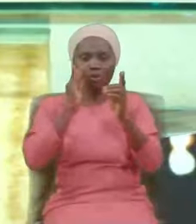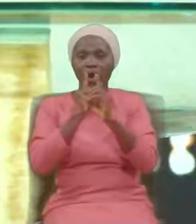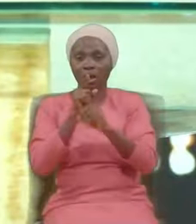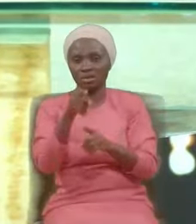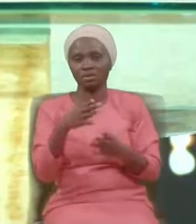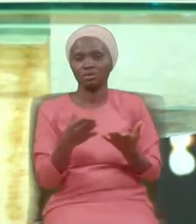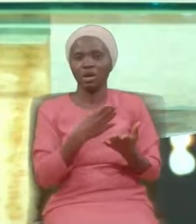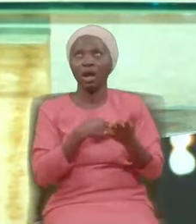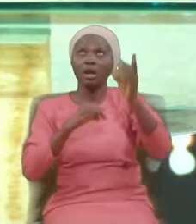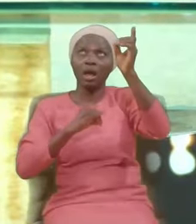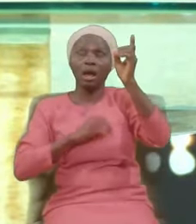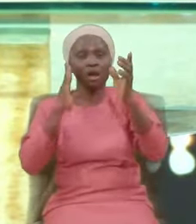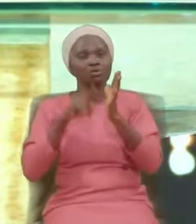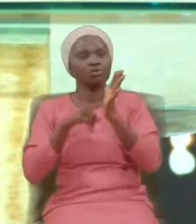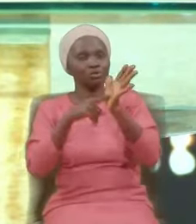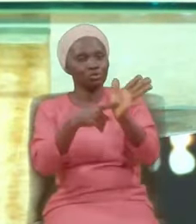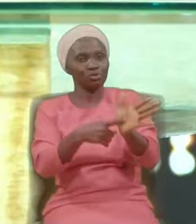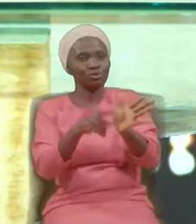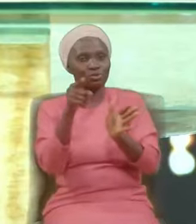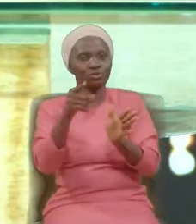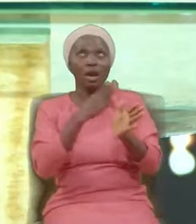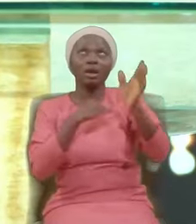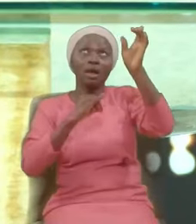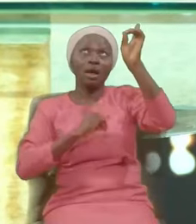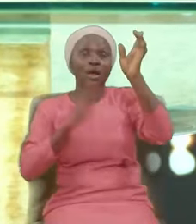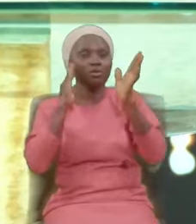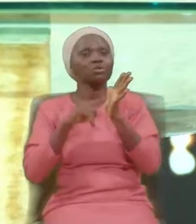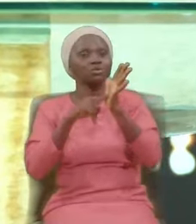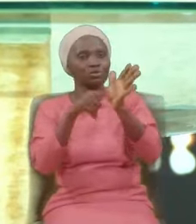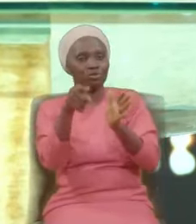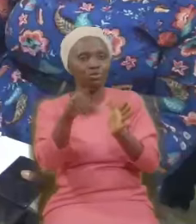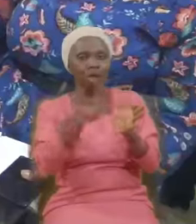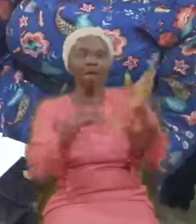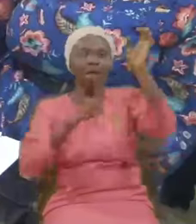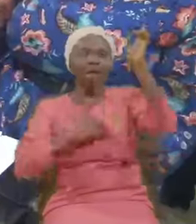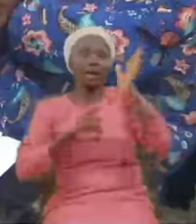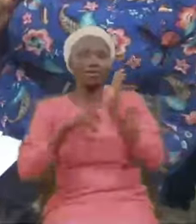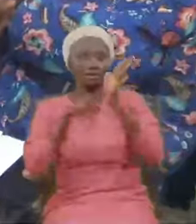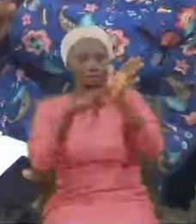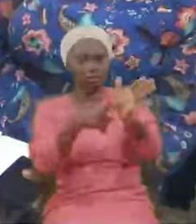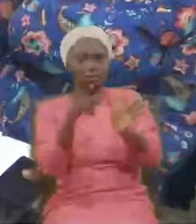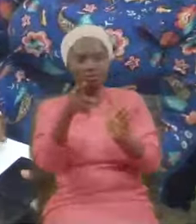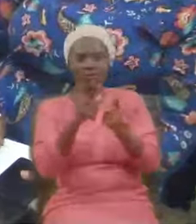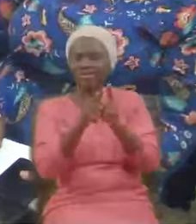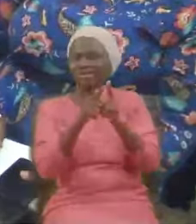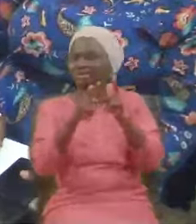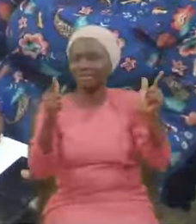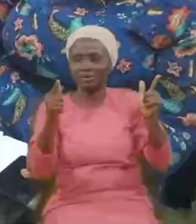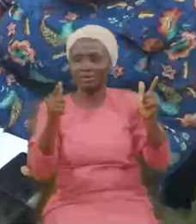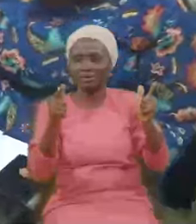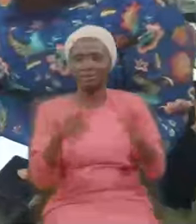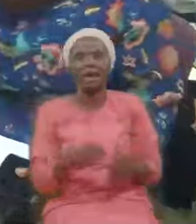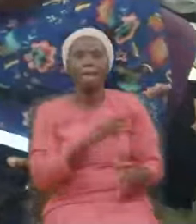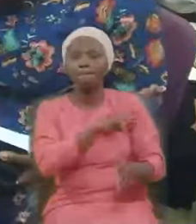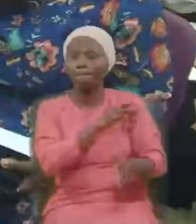Je t'annoncerai de grandes choses. Je t'annoncerai de grandes choses. Je t'annoncerai de grandes choses. Des